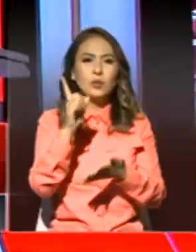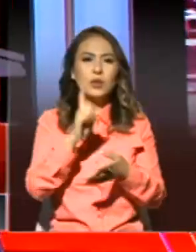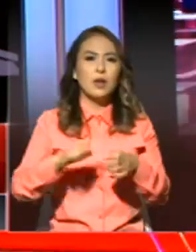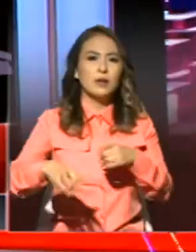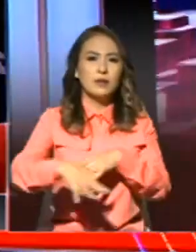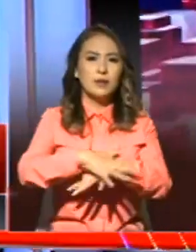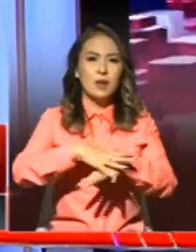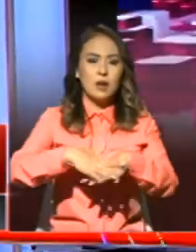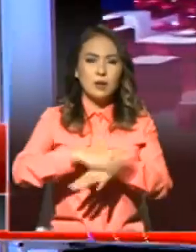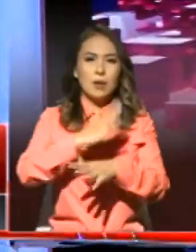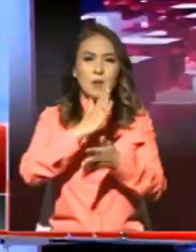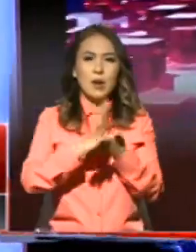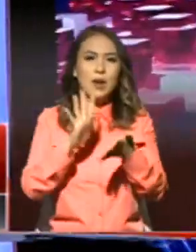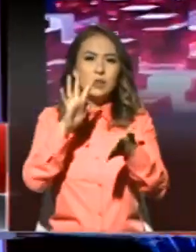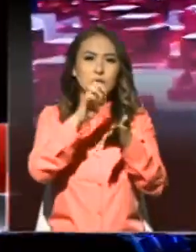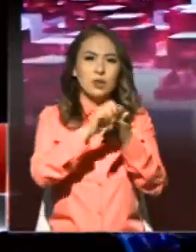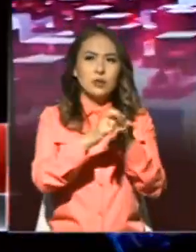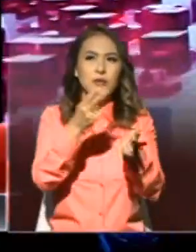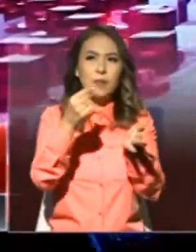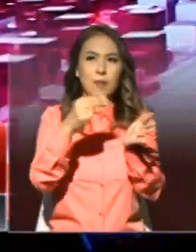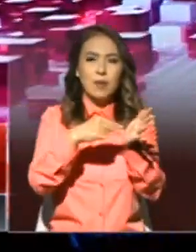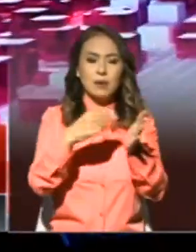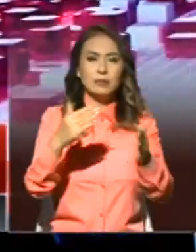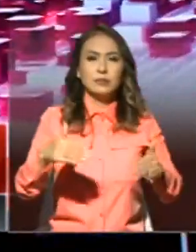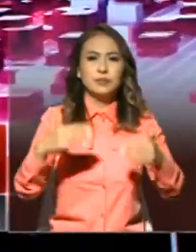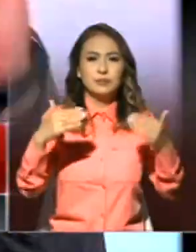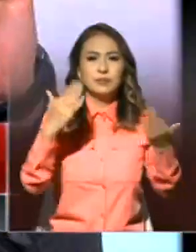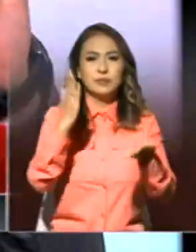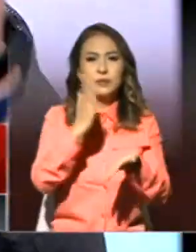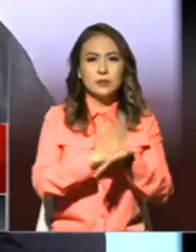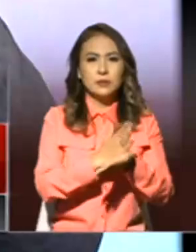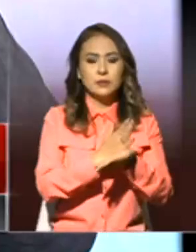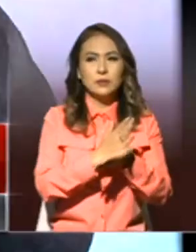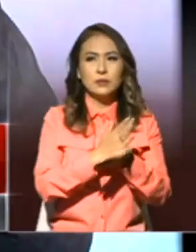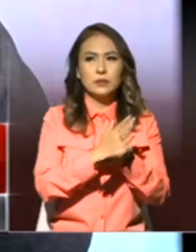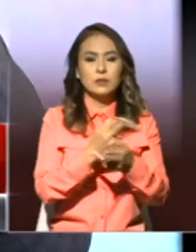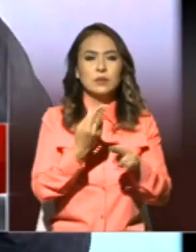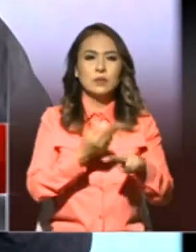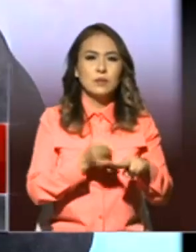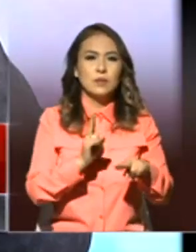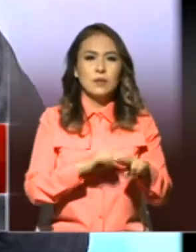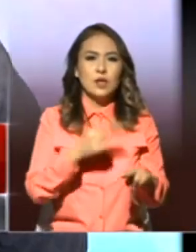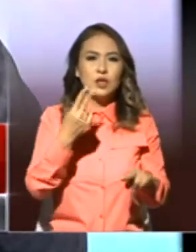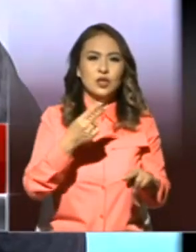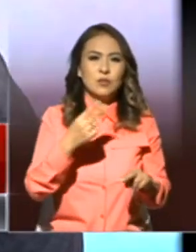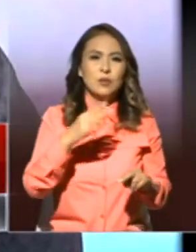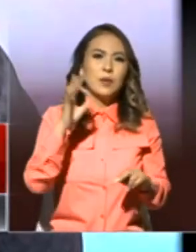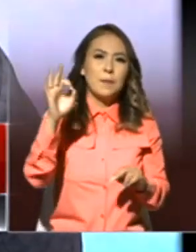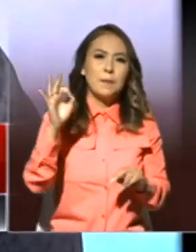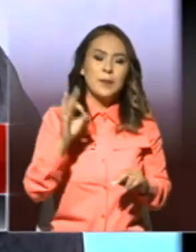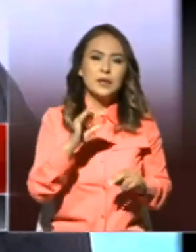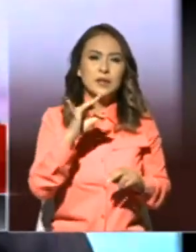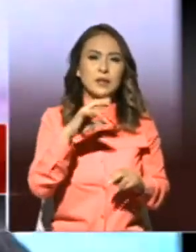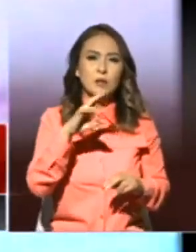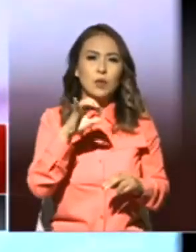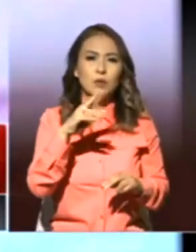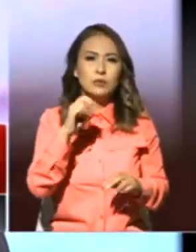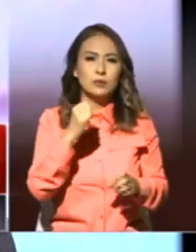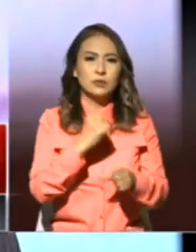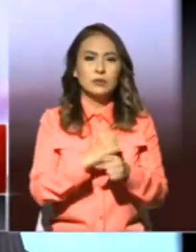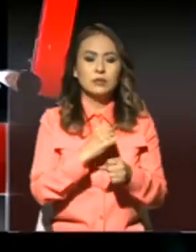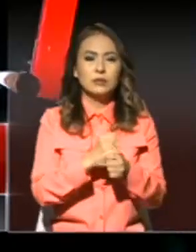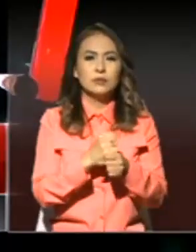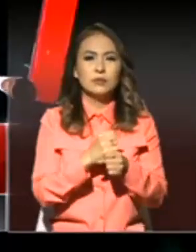бәрі сұраныс бар. Ондай бағада алып жатқан азаматтар болғандықтан олар қалдырып отыр. Сонда жаңағы 20%-ның үстіндегі ипотека қазір болып. Сіз айтып